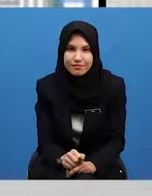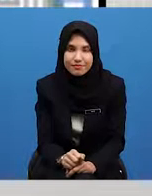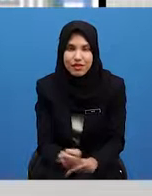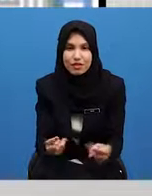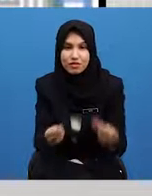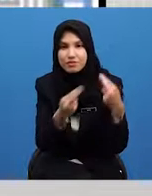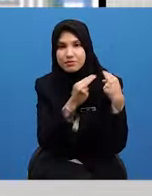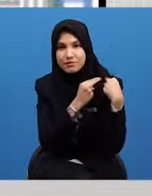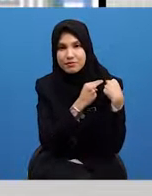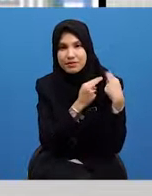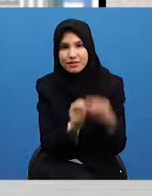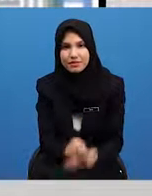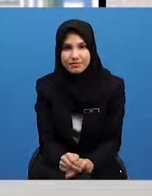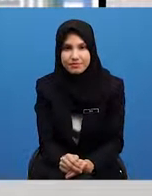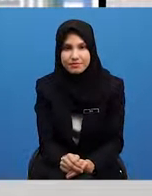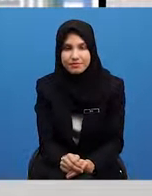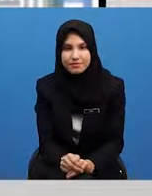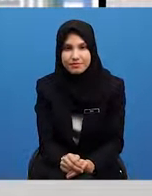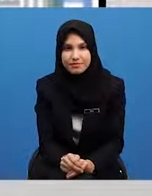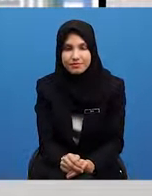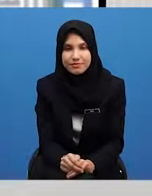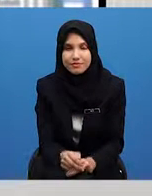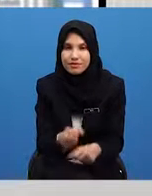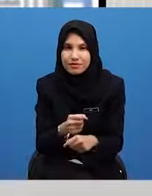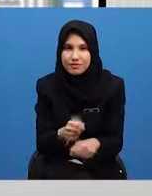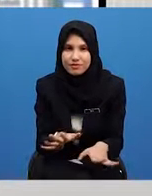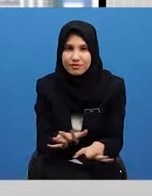beban. Okey. Baiklah. Di sini cikgu dah pasang